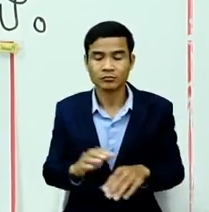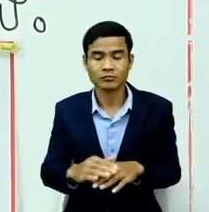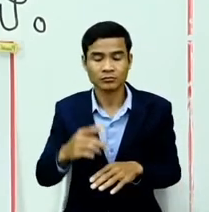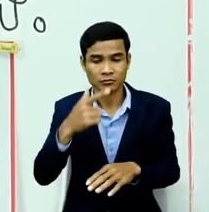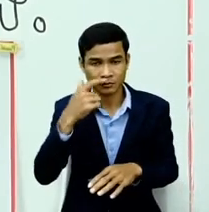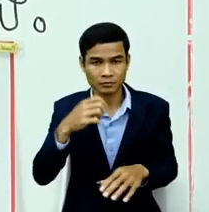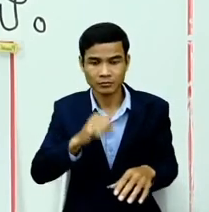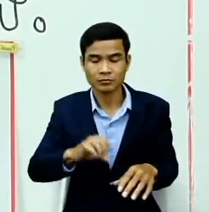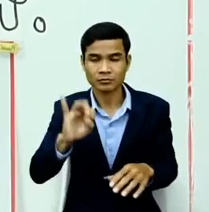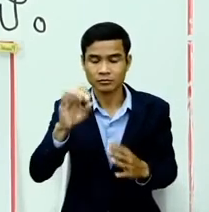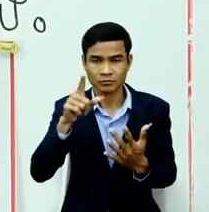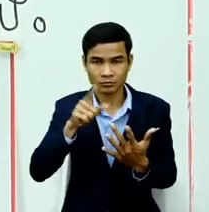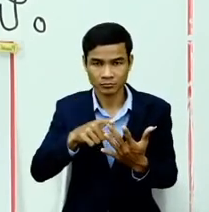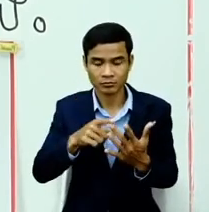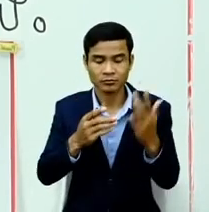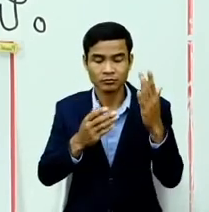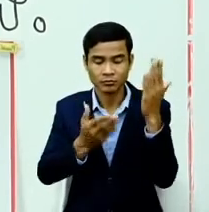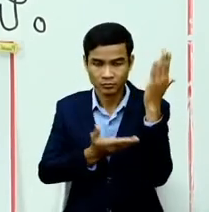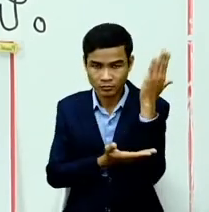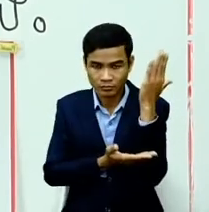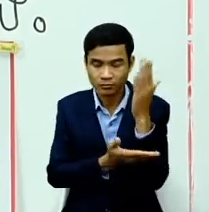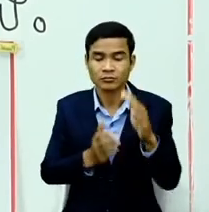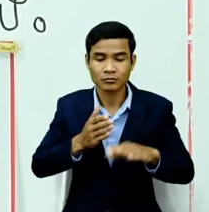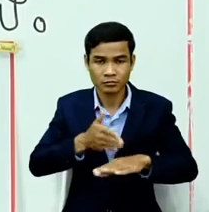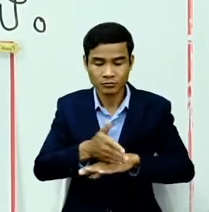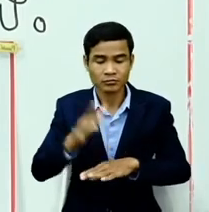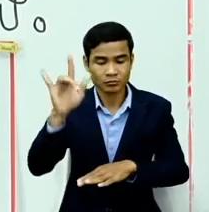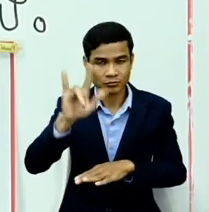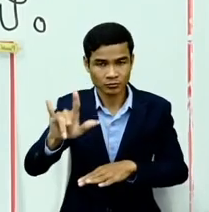ឈុំអាឈើដោយប្រា